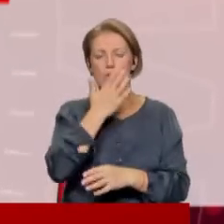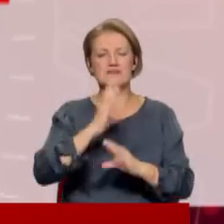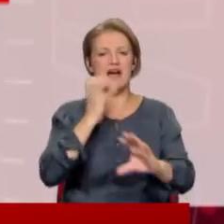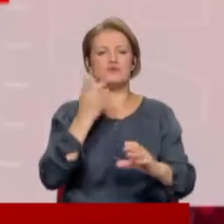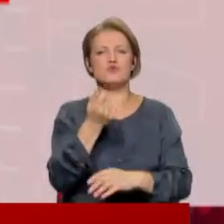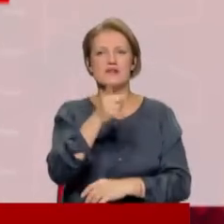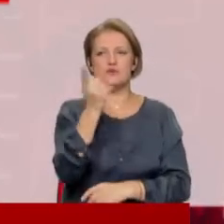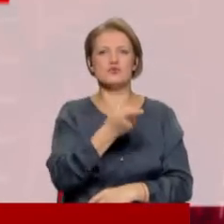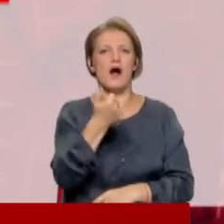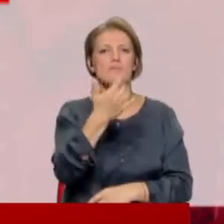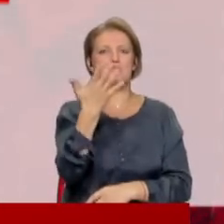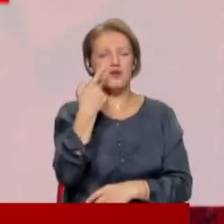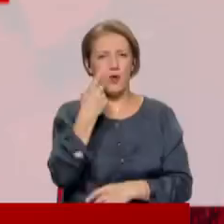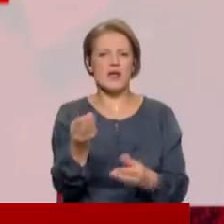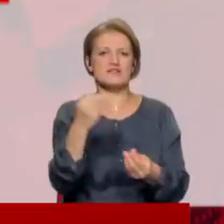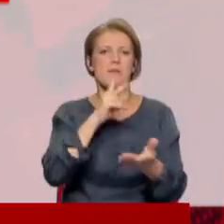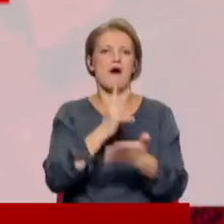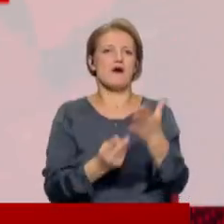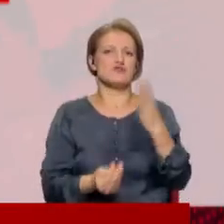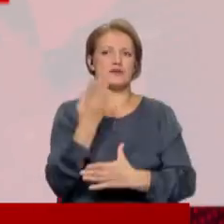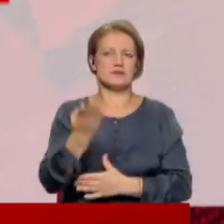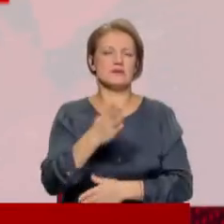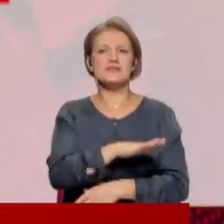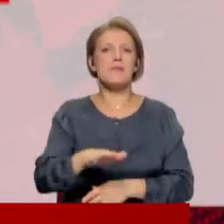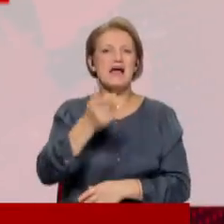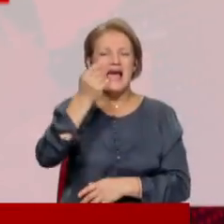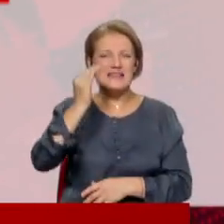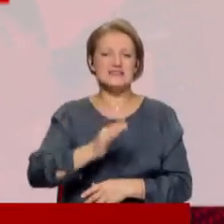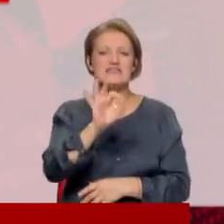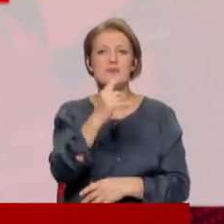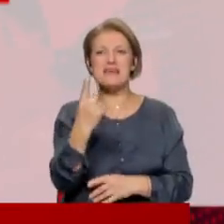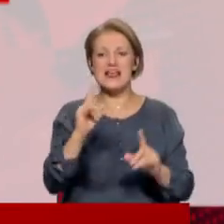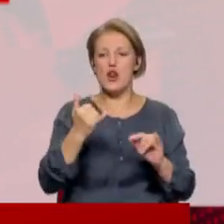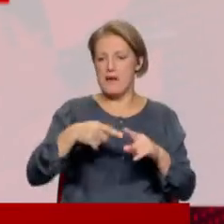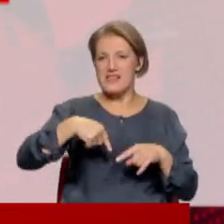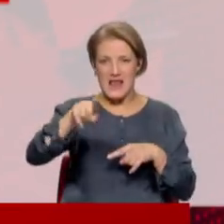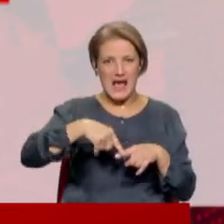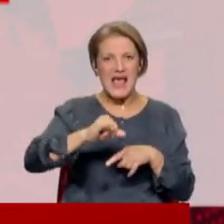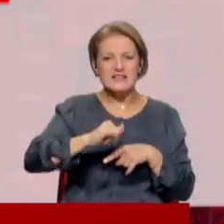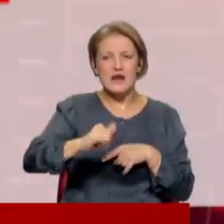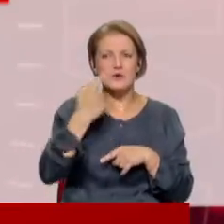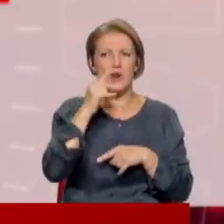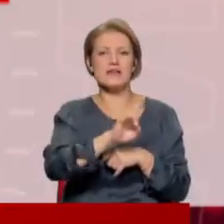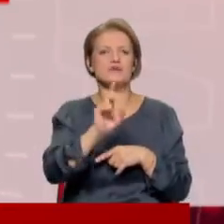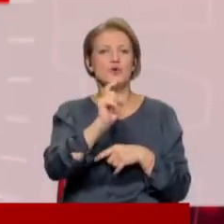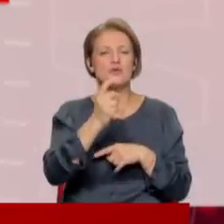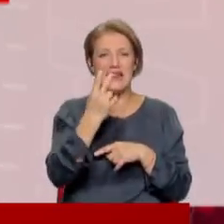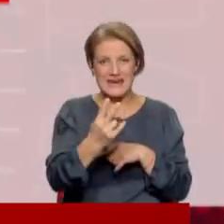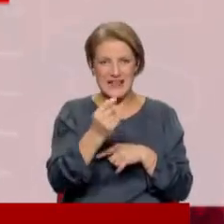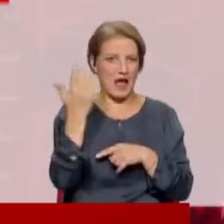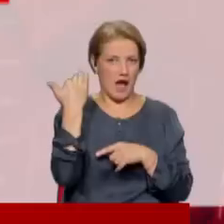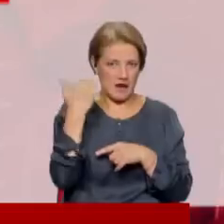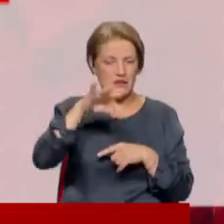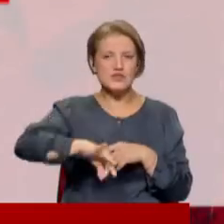ücretlerine %65 oranında zam kararı çıktı. Taban ücret, yani 0-1 kilometre ücreti 792 liradan 1300